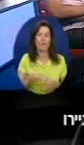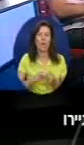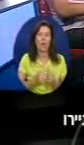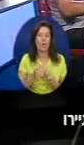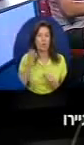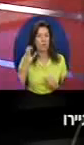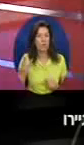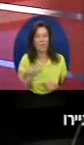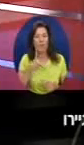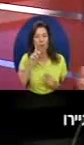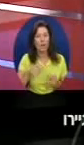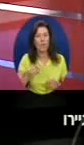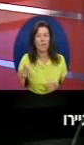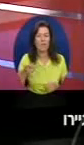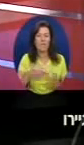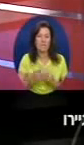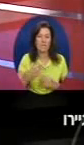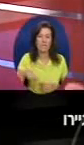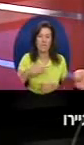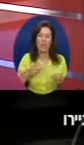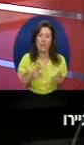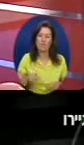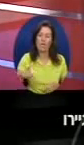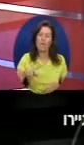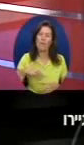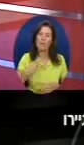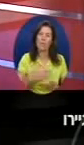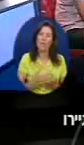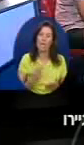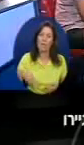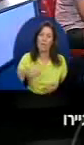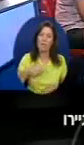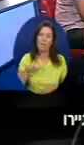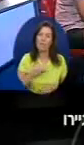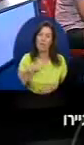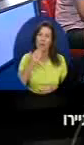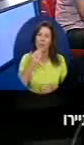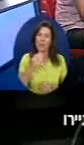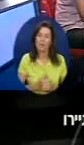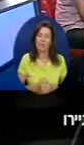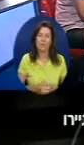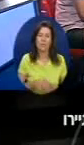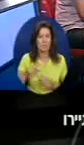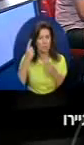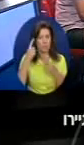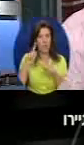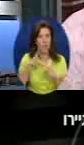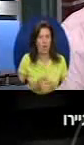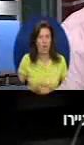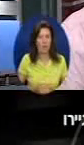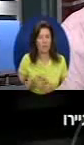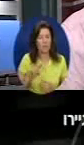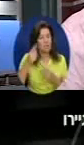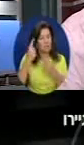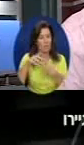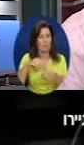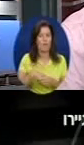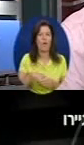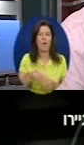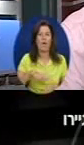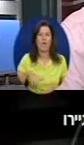להיכנס אלינו, לאפשר להם להיות חלק מאיתנו, אבל לא יהודים. תראי, יש בזה מחלוקת, אין בזה עוד. יש בזה מחלוקת בתוך הציבור הישראלי הכללי,